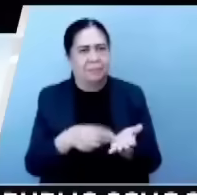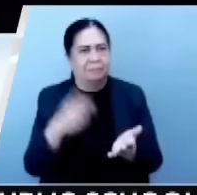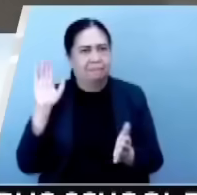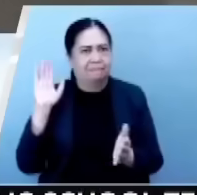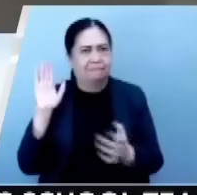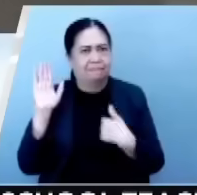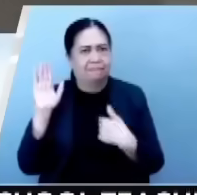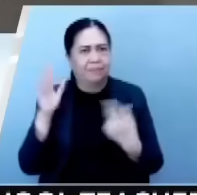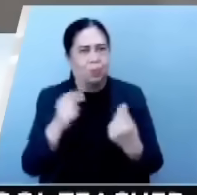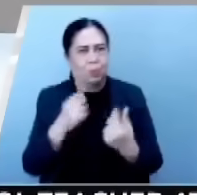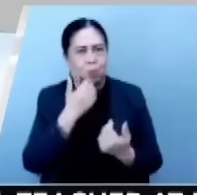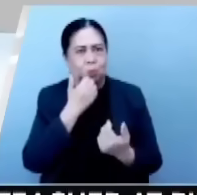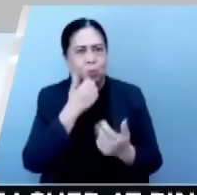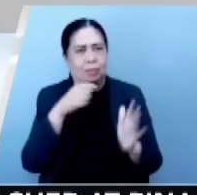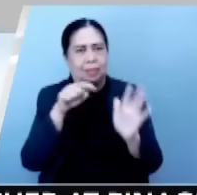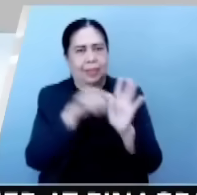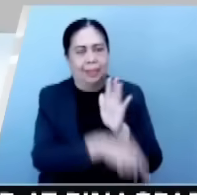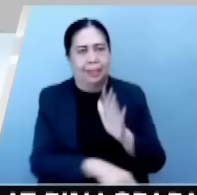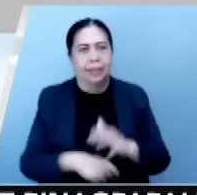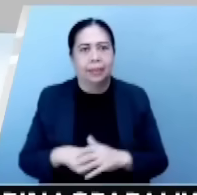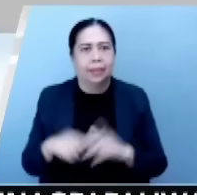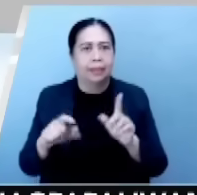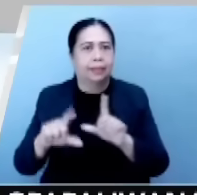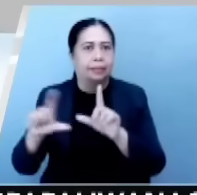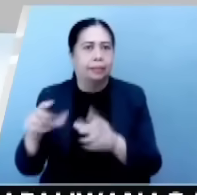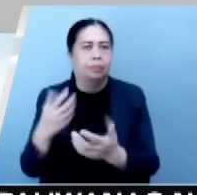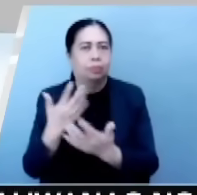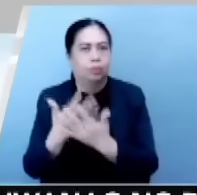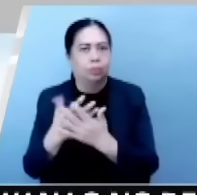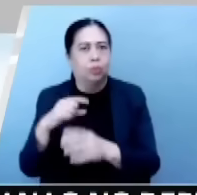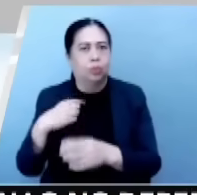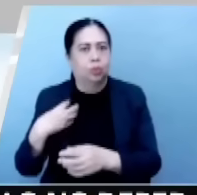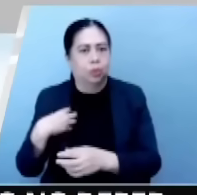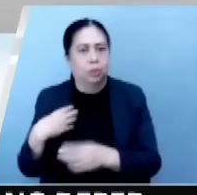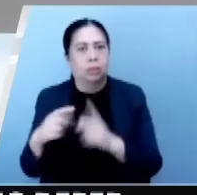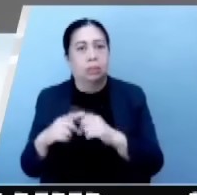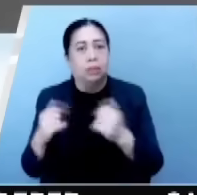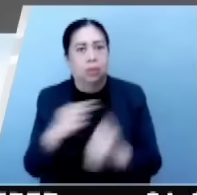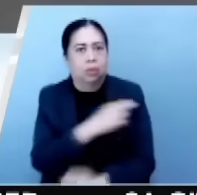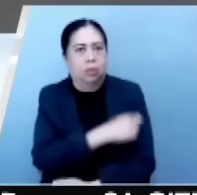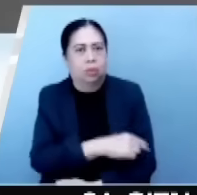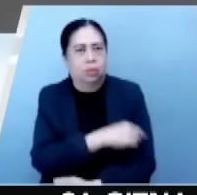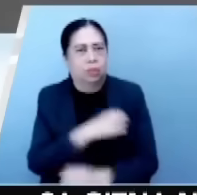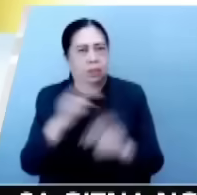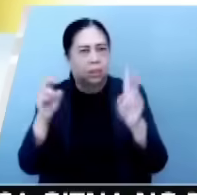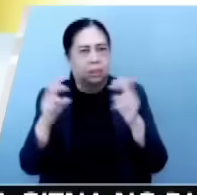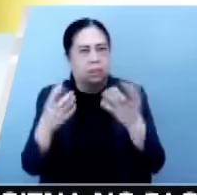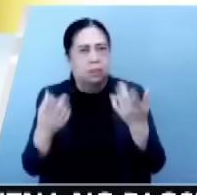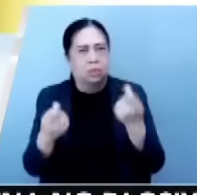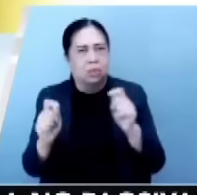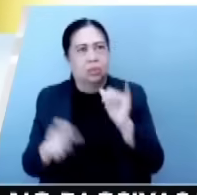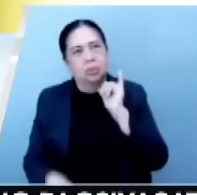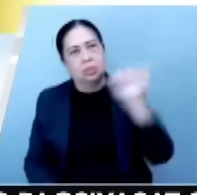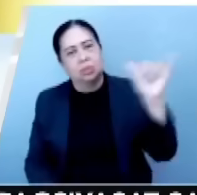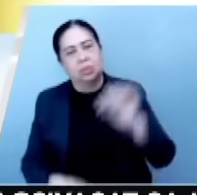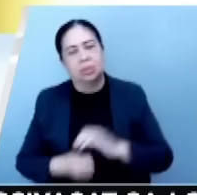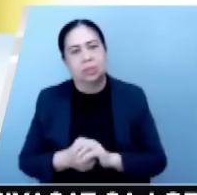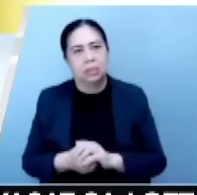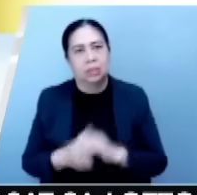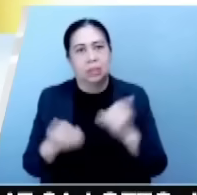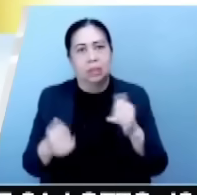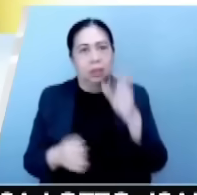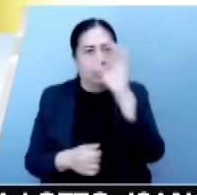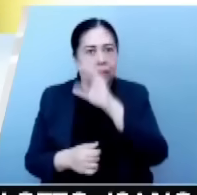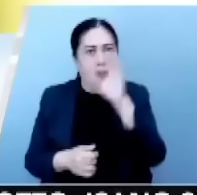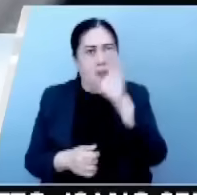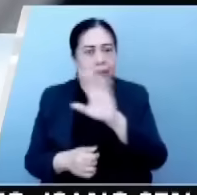mag-ina. Hawak na siya ng pulisya pero nasa ospital ngayon matapos umanong magtangkang magpakamatay. Pinaghahanap naman ng kanyang asawa